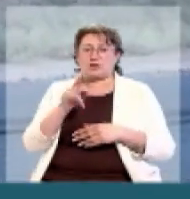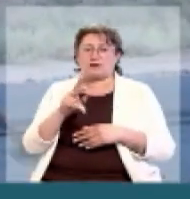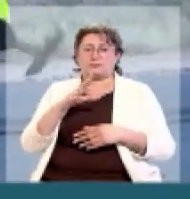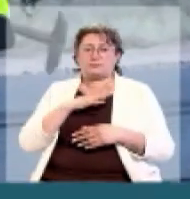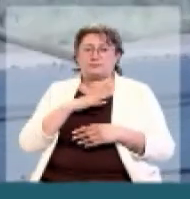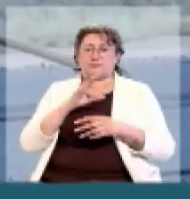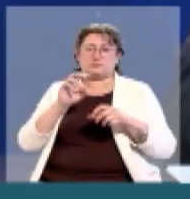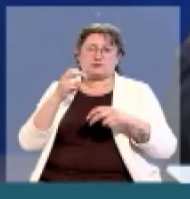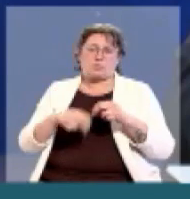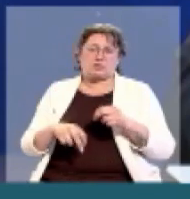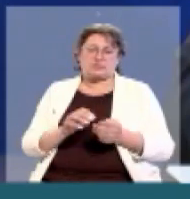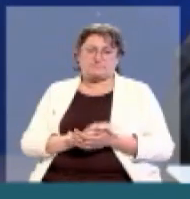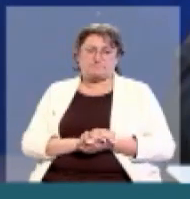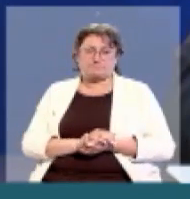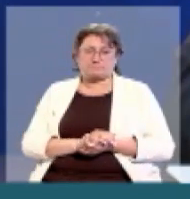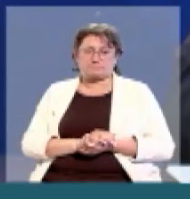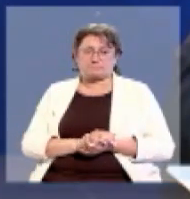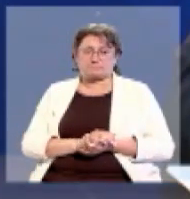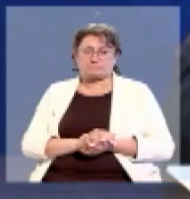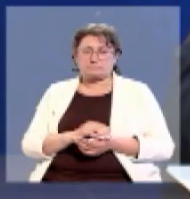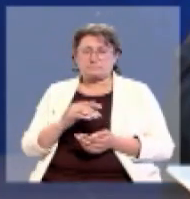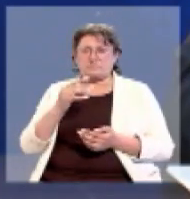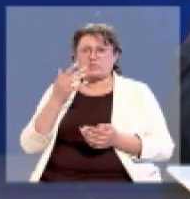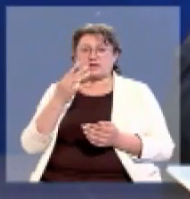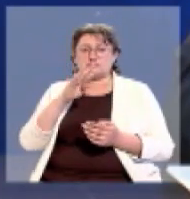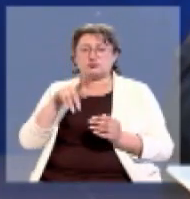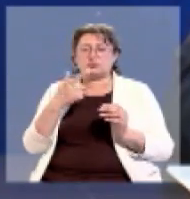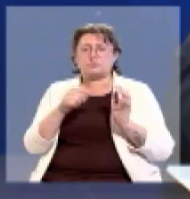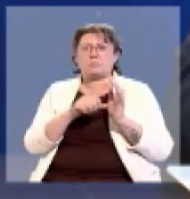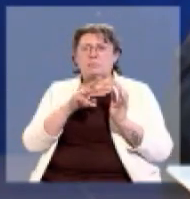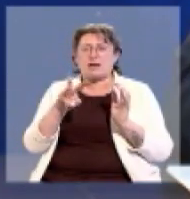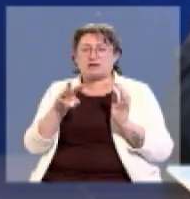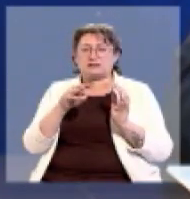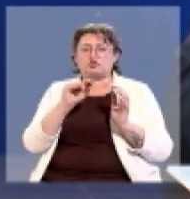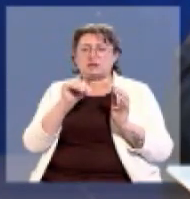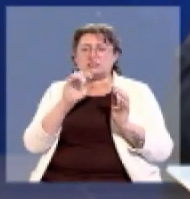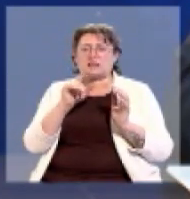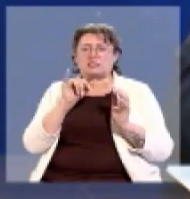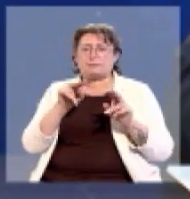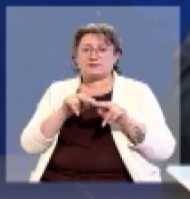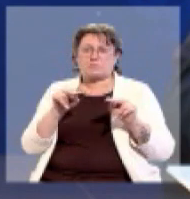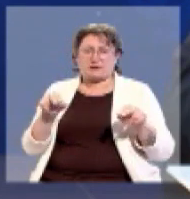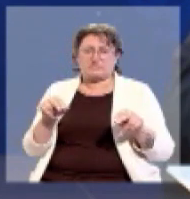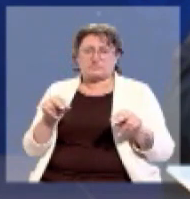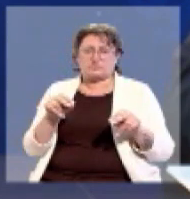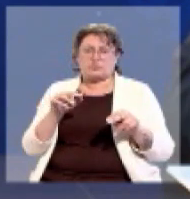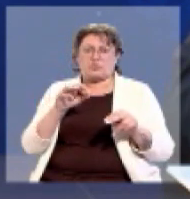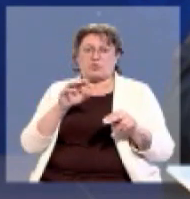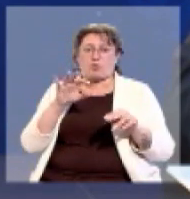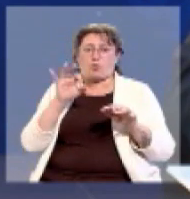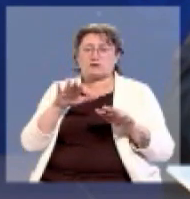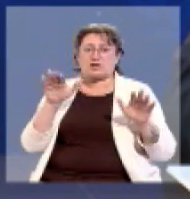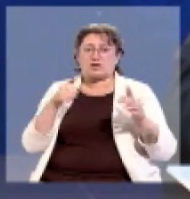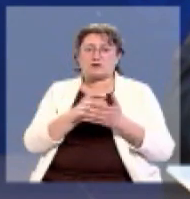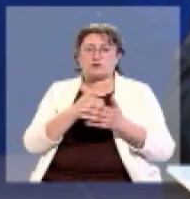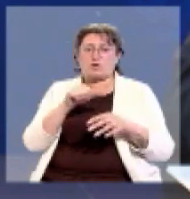были деформированы. 6,3 миллиарда тенге выделено на 4 новых участка. Это Жесказган-Петропавловск. От Аркалыка до